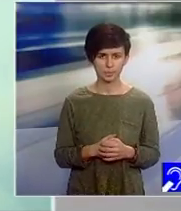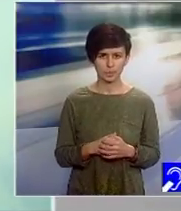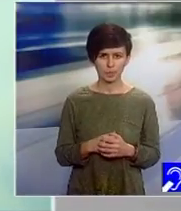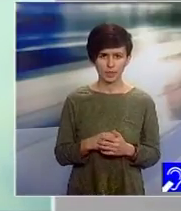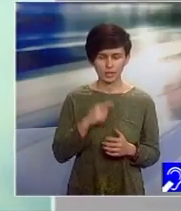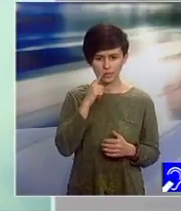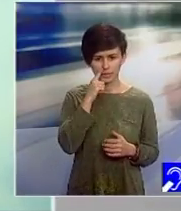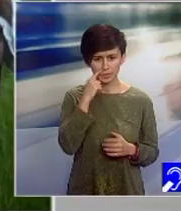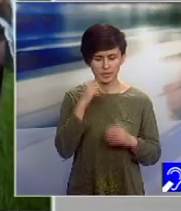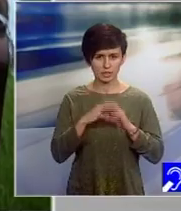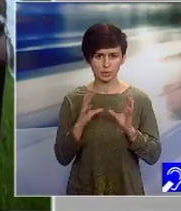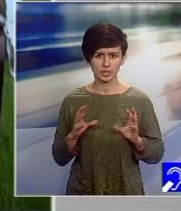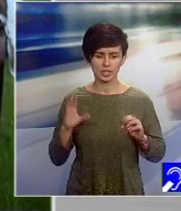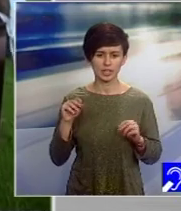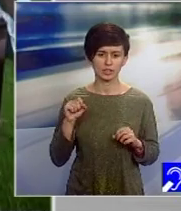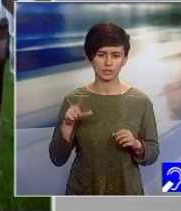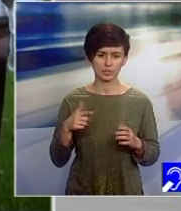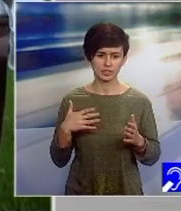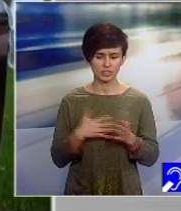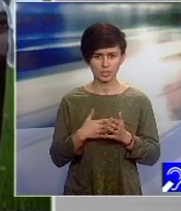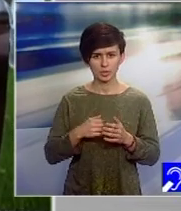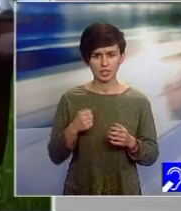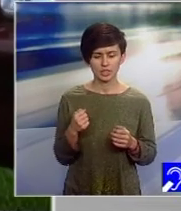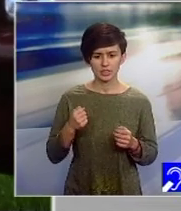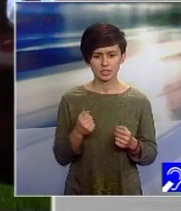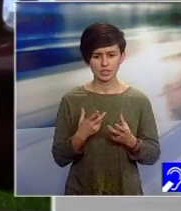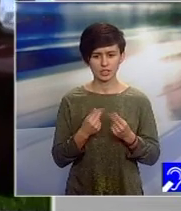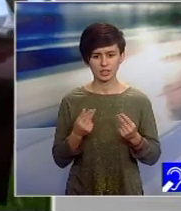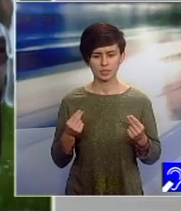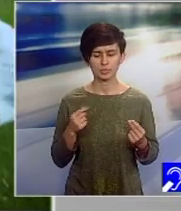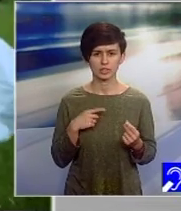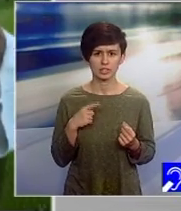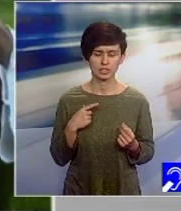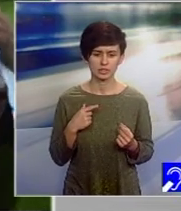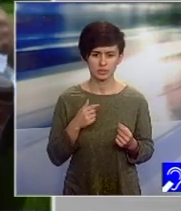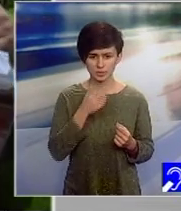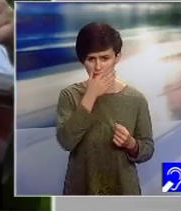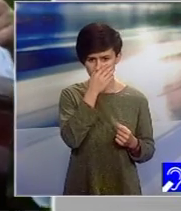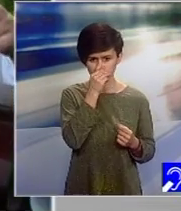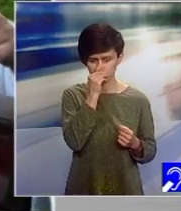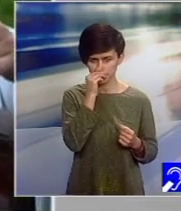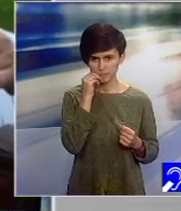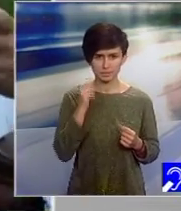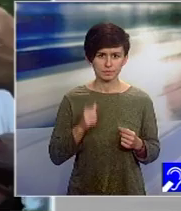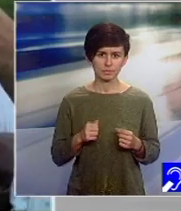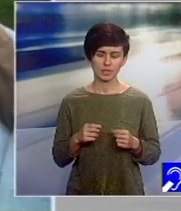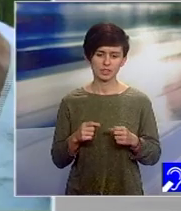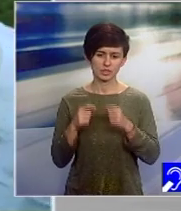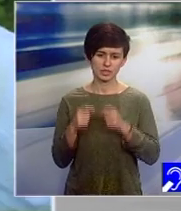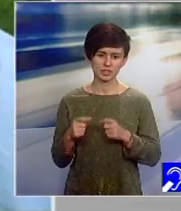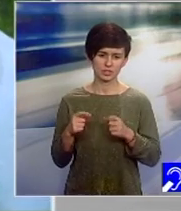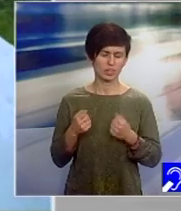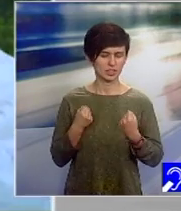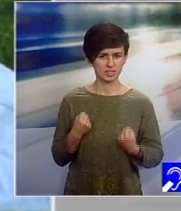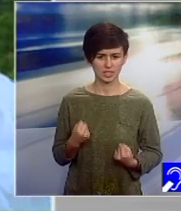sate. 12.000 de sate. Mulți dintre ei sunt într-o stare mai dificilă, mult